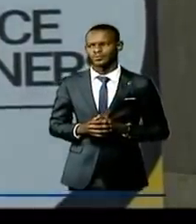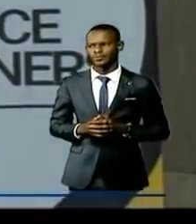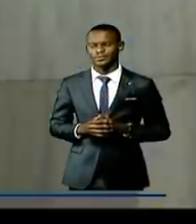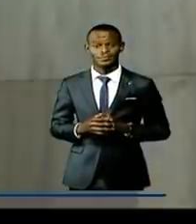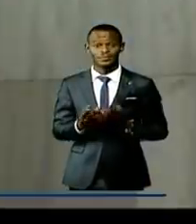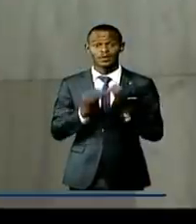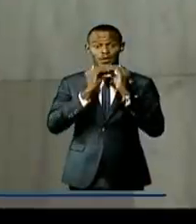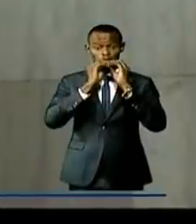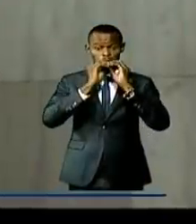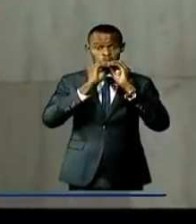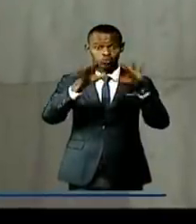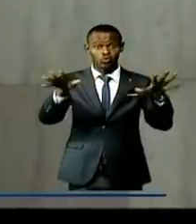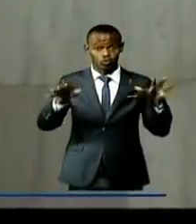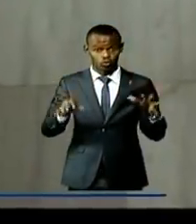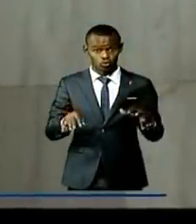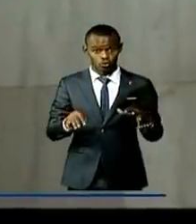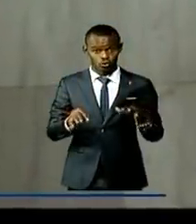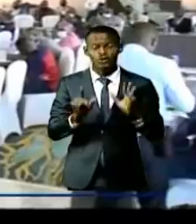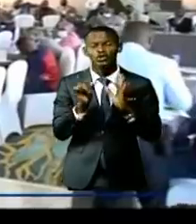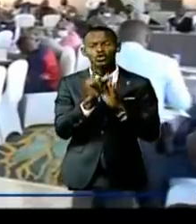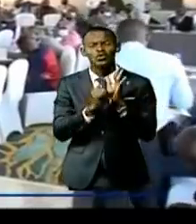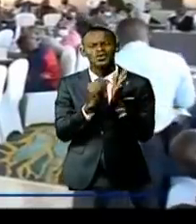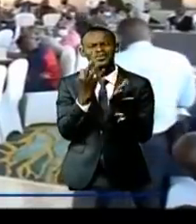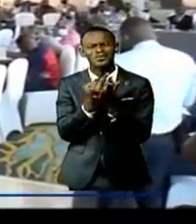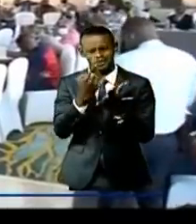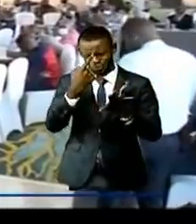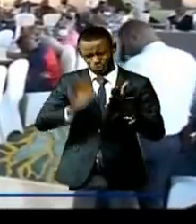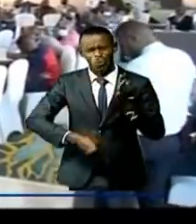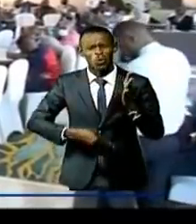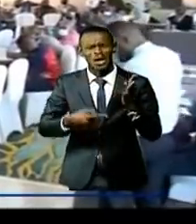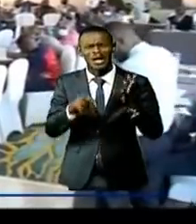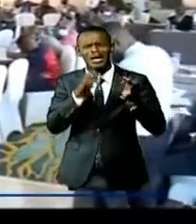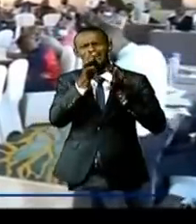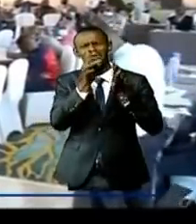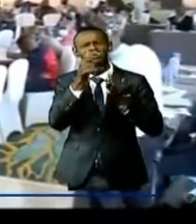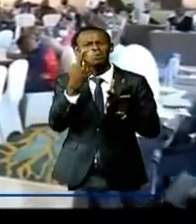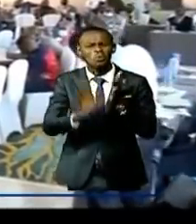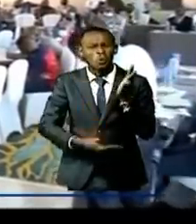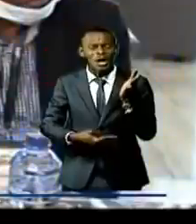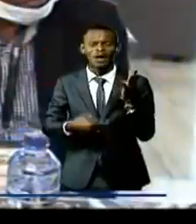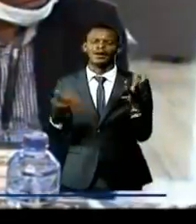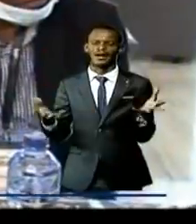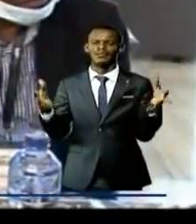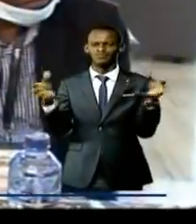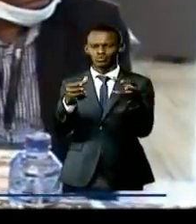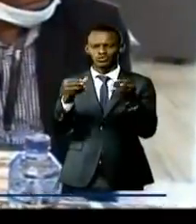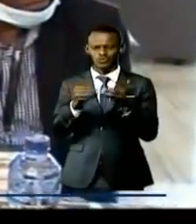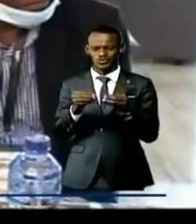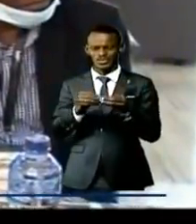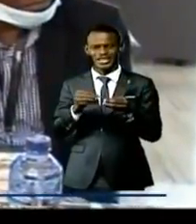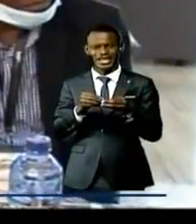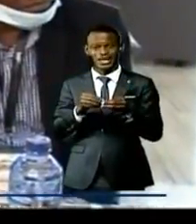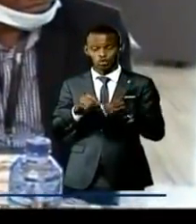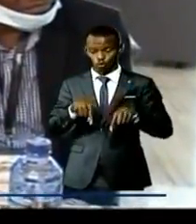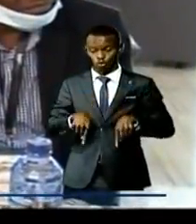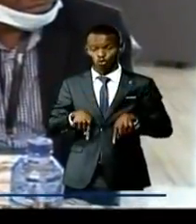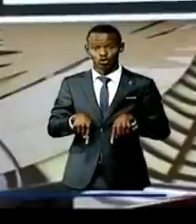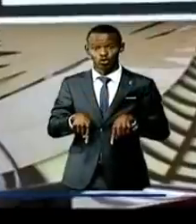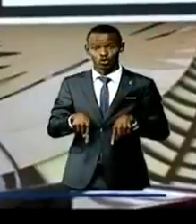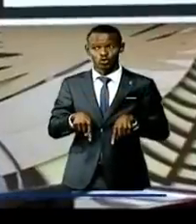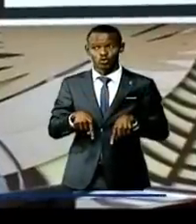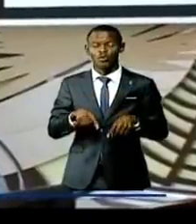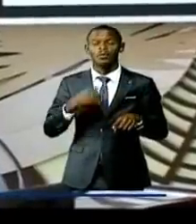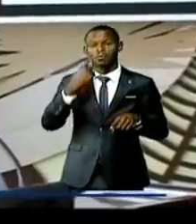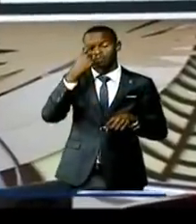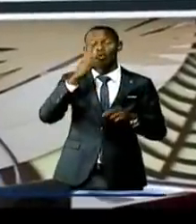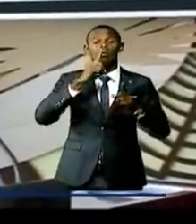Vulgarisation et compréhension de la loi des finances 2022. C'est la toile de fond de cette matinée fiscale organisée à l'intention du public dont les agents